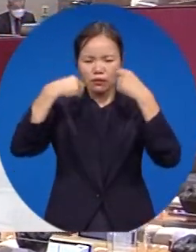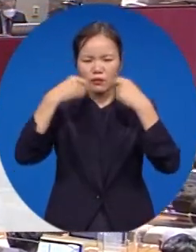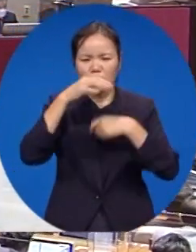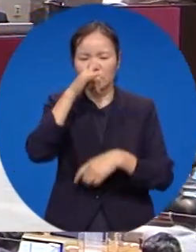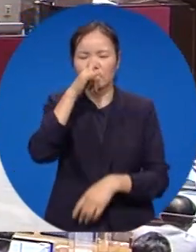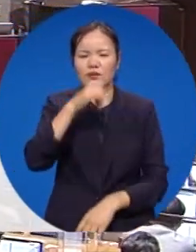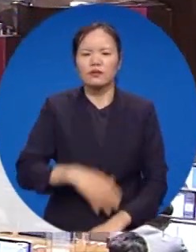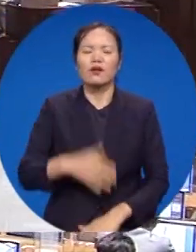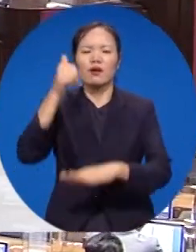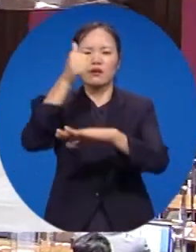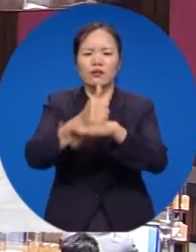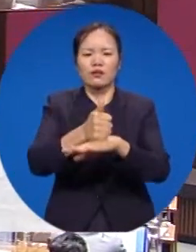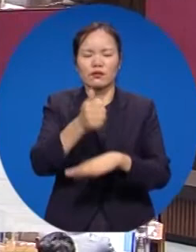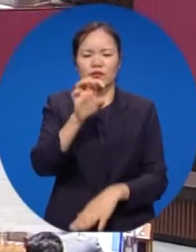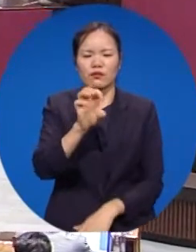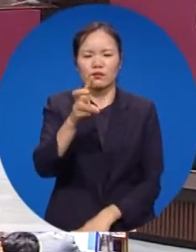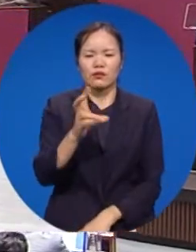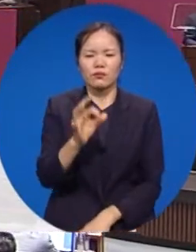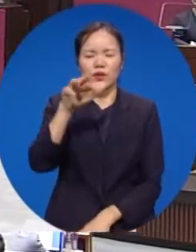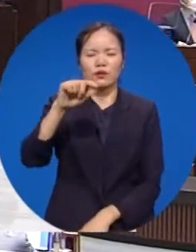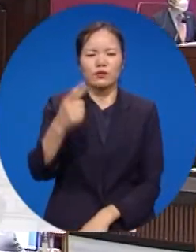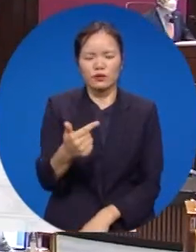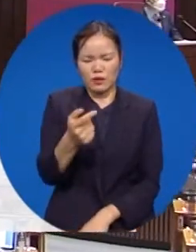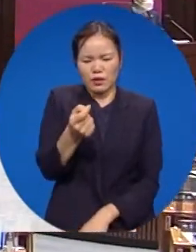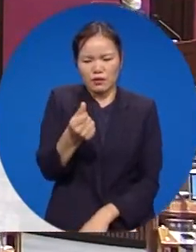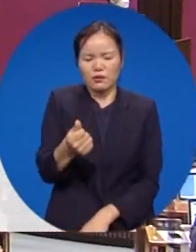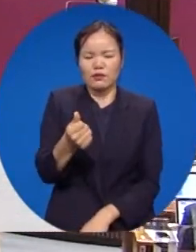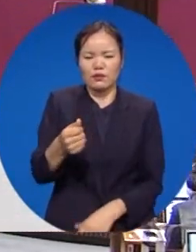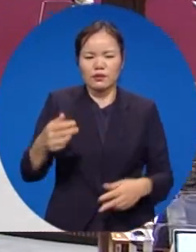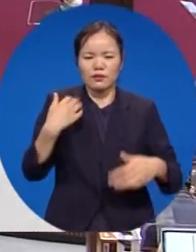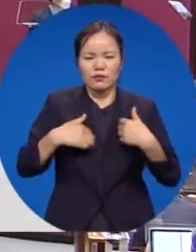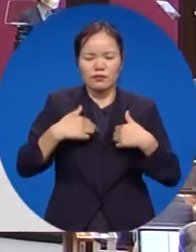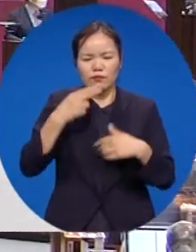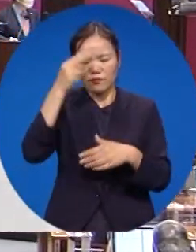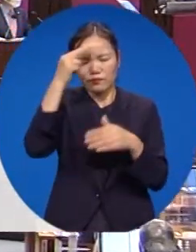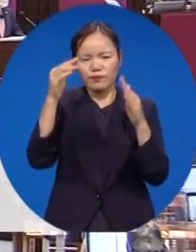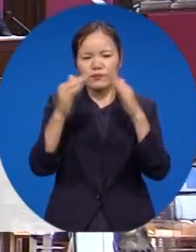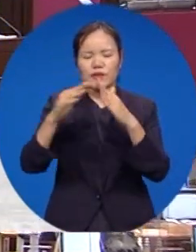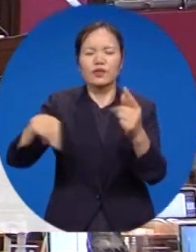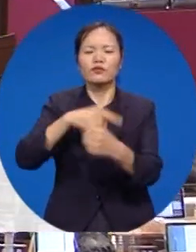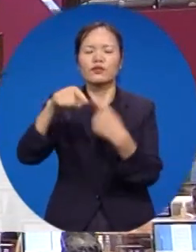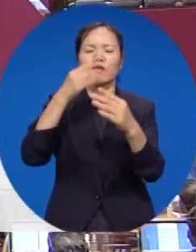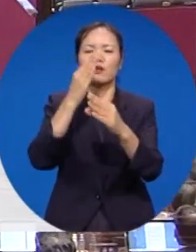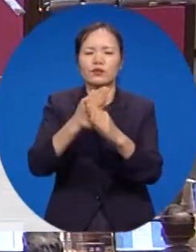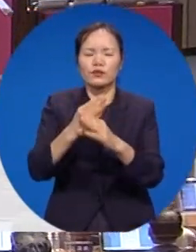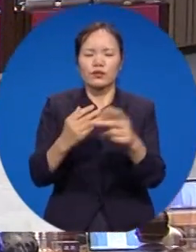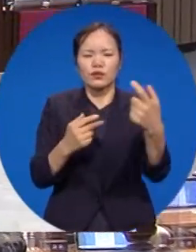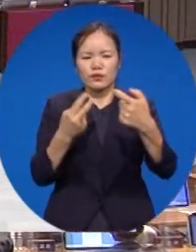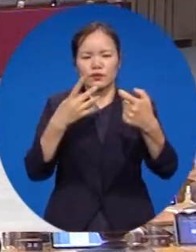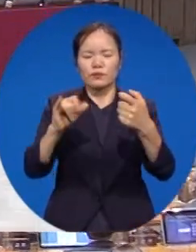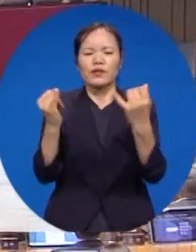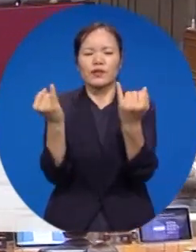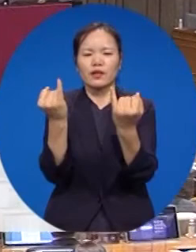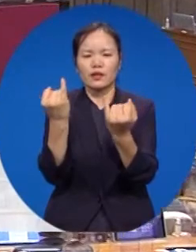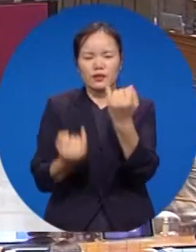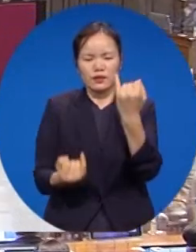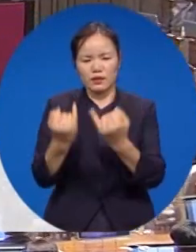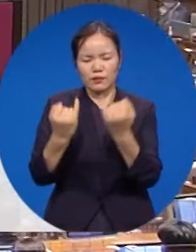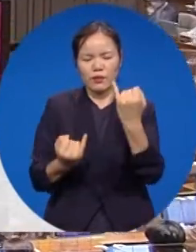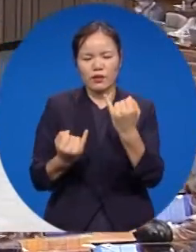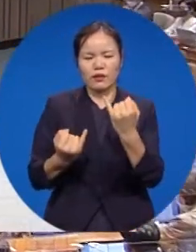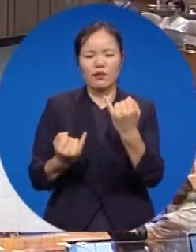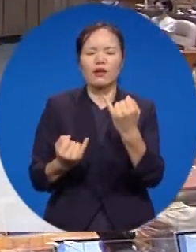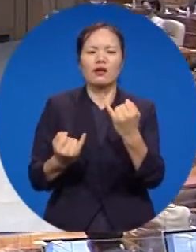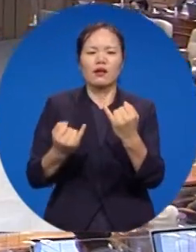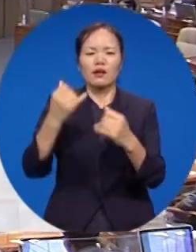급기야 평촌에서 소규모 유흥업소를 경영하던 60대 자매가